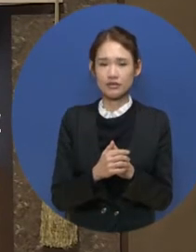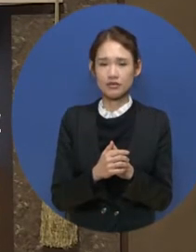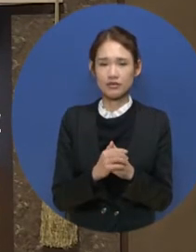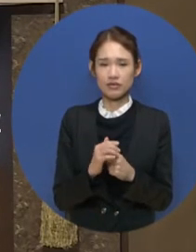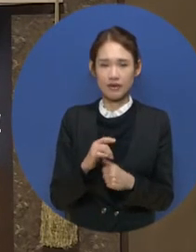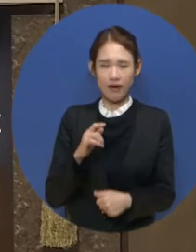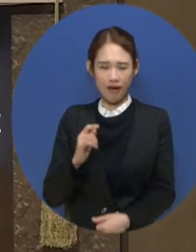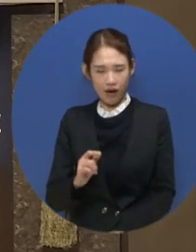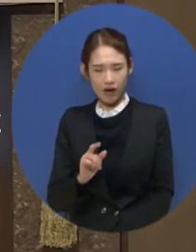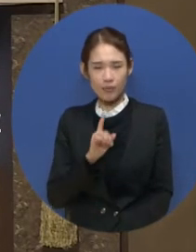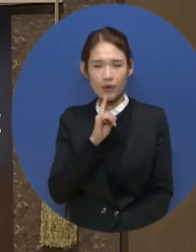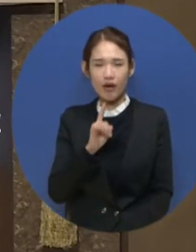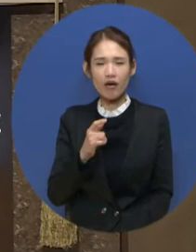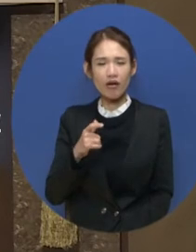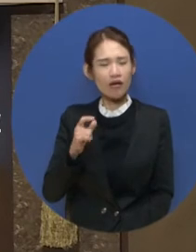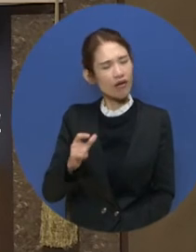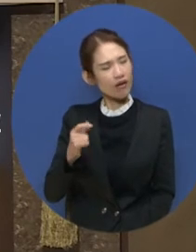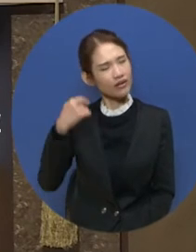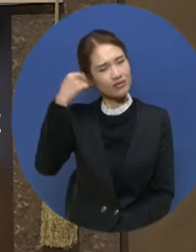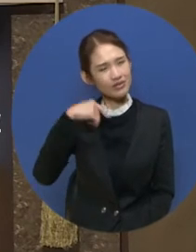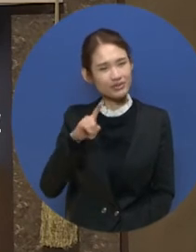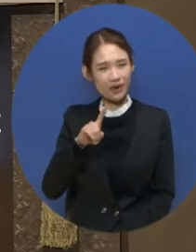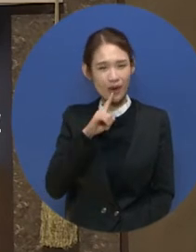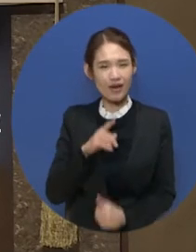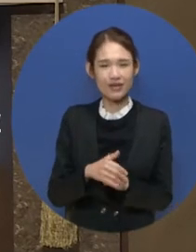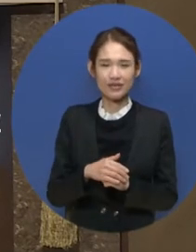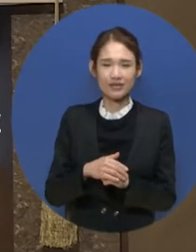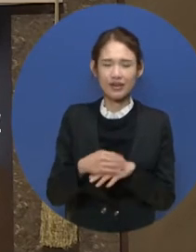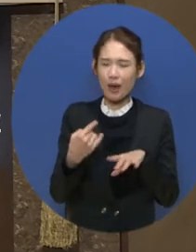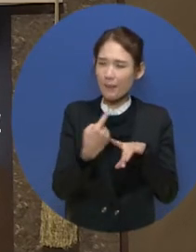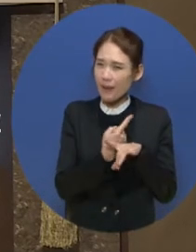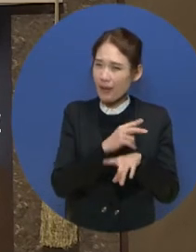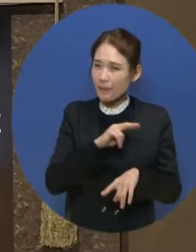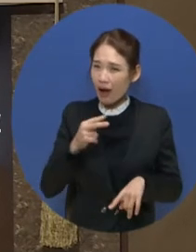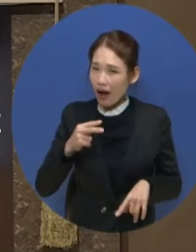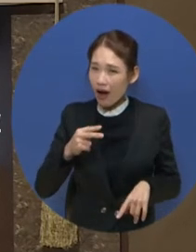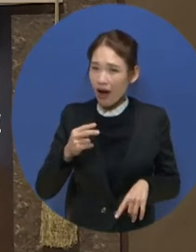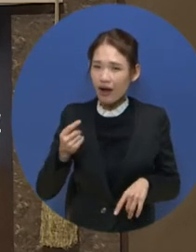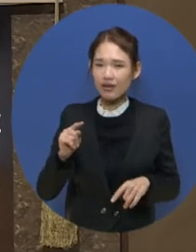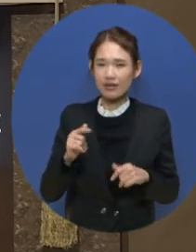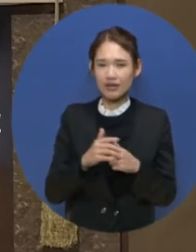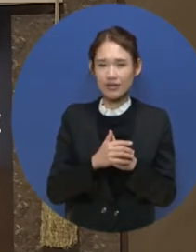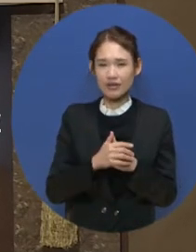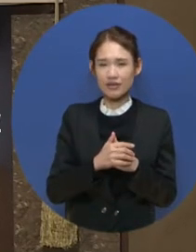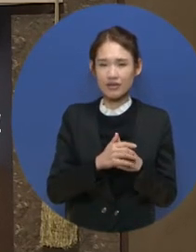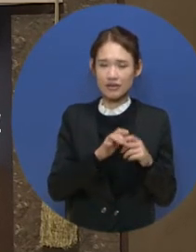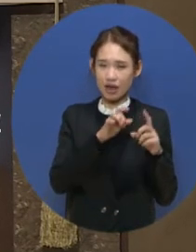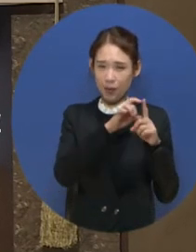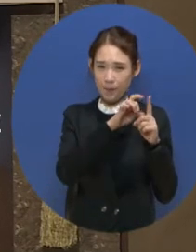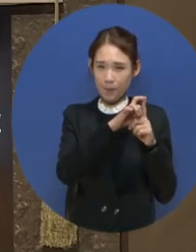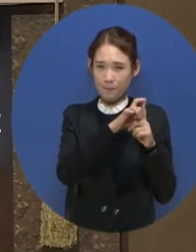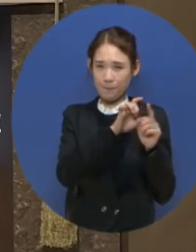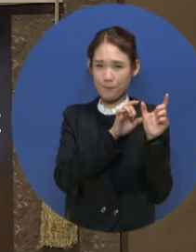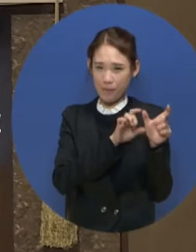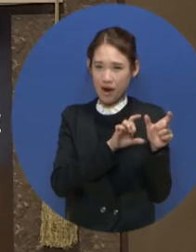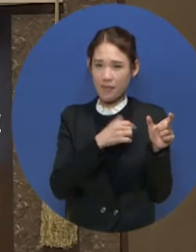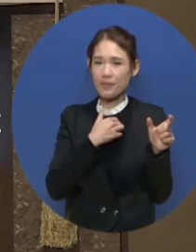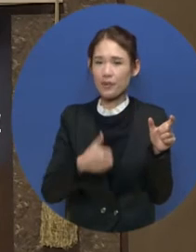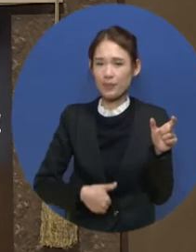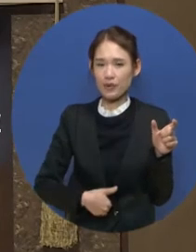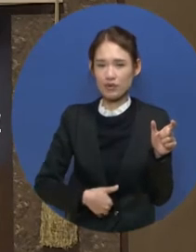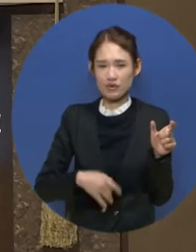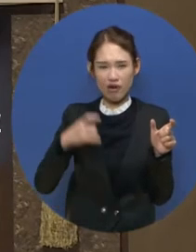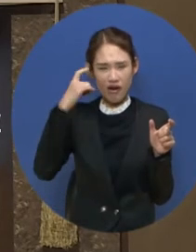강하다 그러나 즉시적이 줘 예 그래서 저희도 이제 그걸 바꾸자 햇더니 아 그건 고유명사 기 때문에 해야 된다 그래서 왜 강